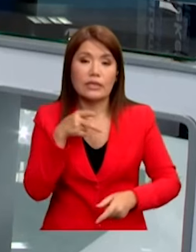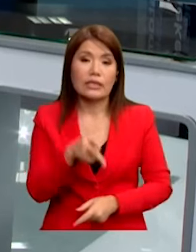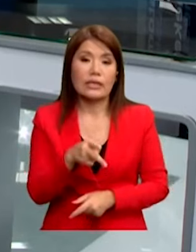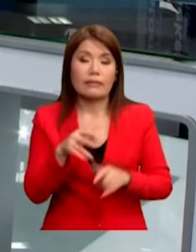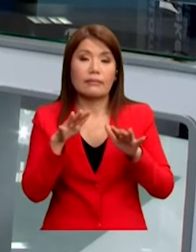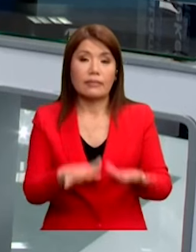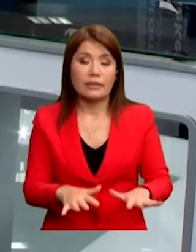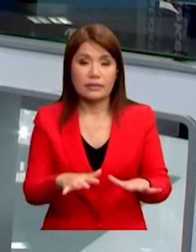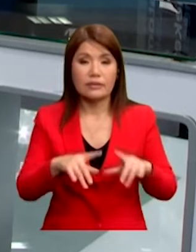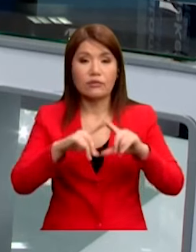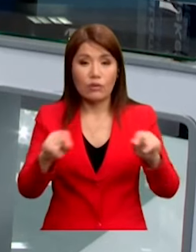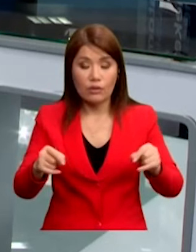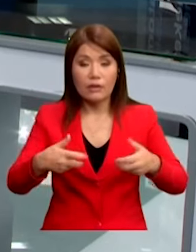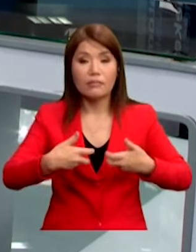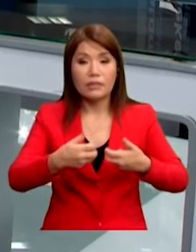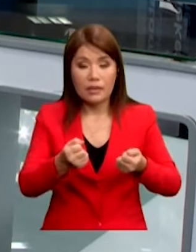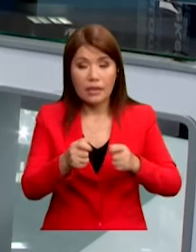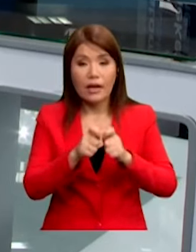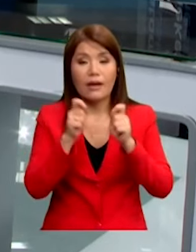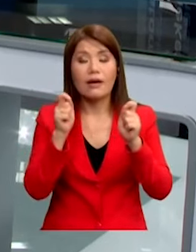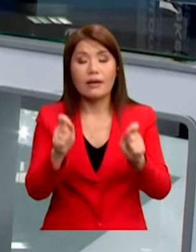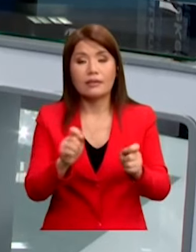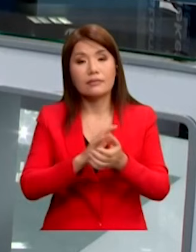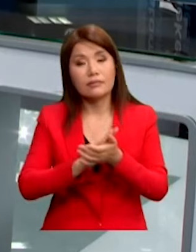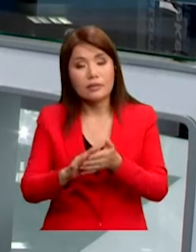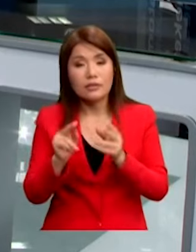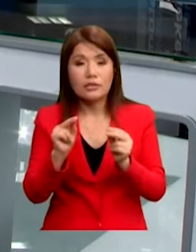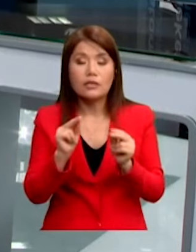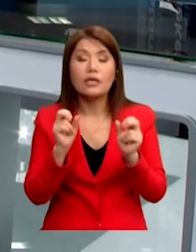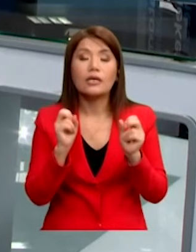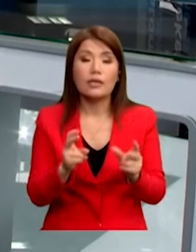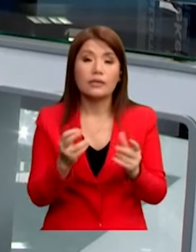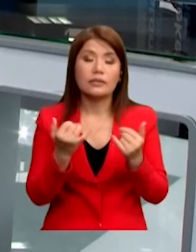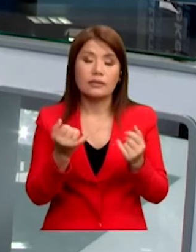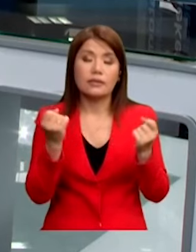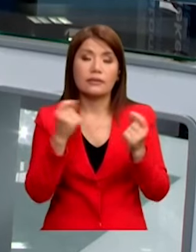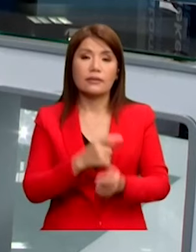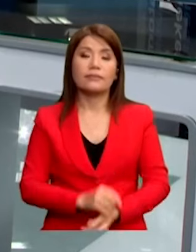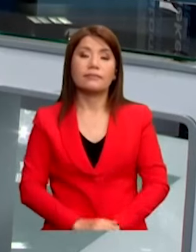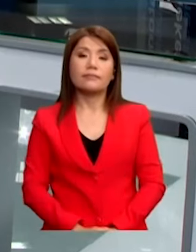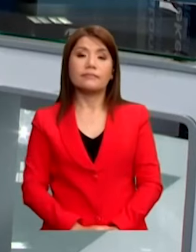орынға шықталған мектепке қабылдау ашық жүргізіліп жатыр ма? Сымбат Серікқызы анықтады.